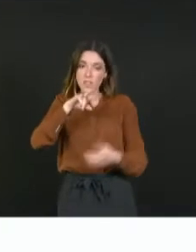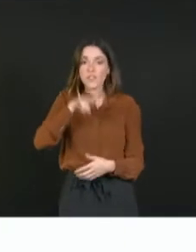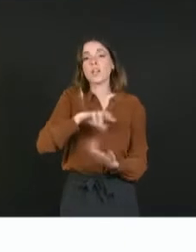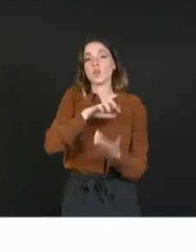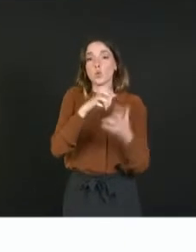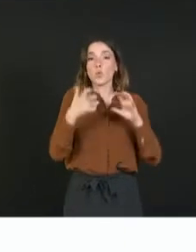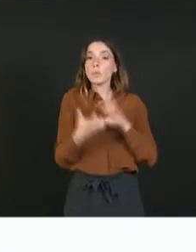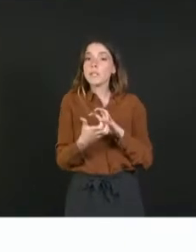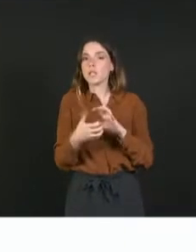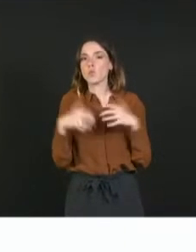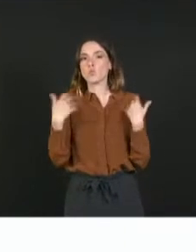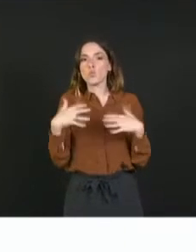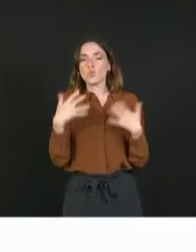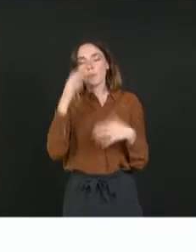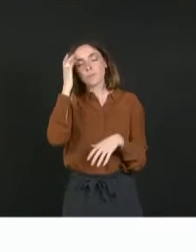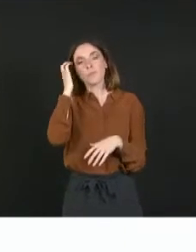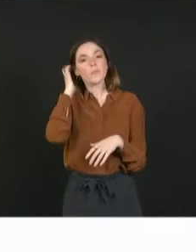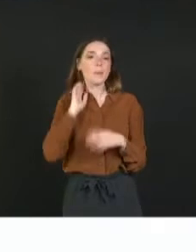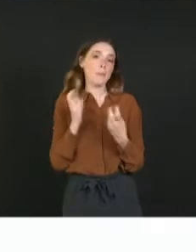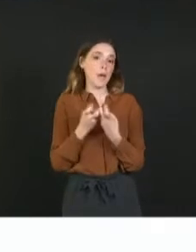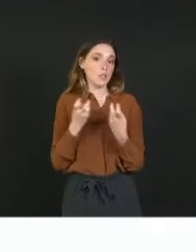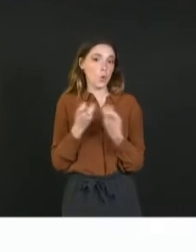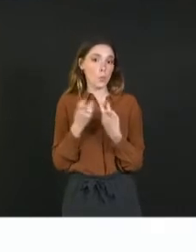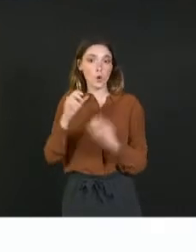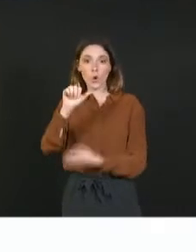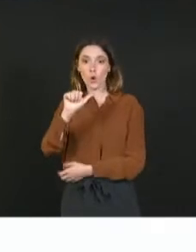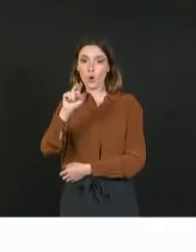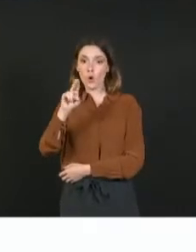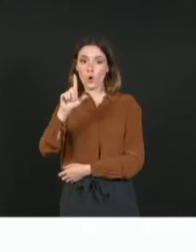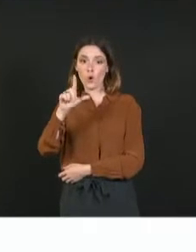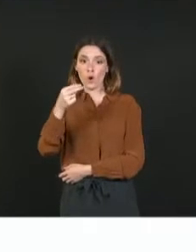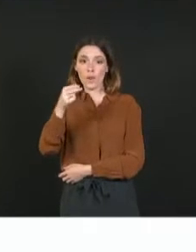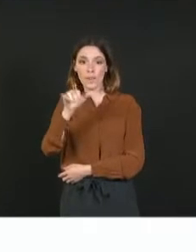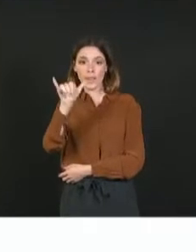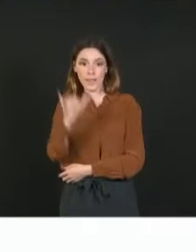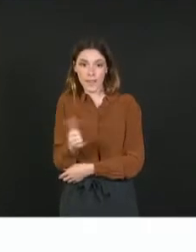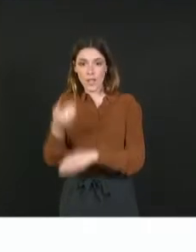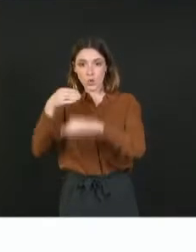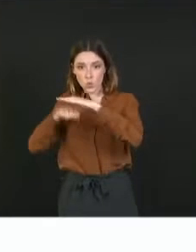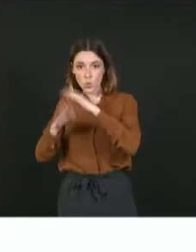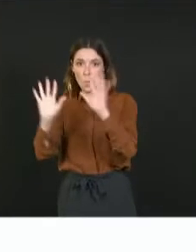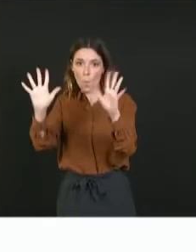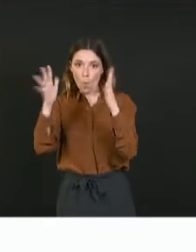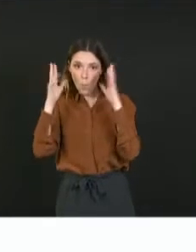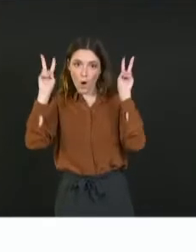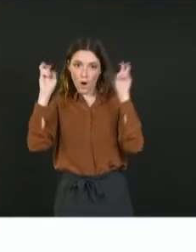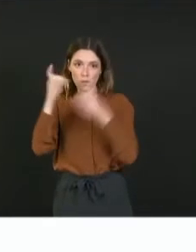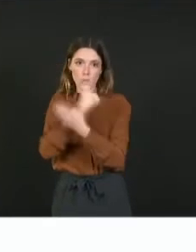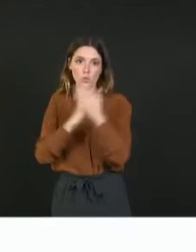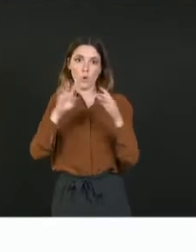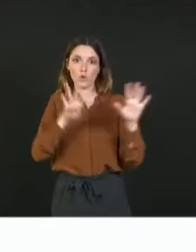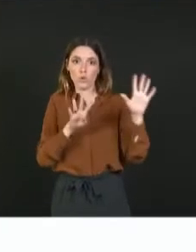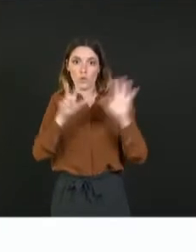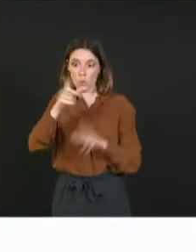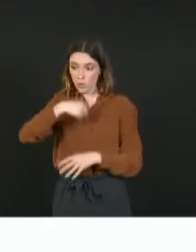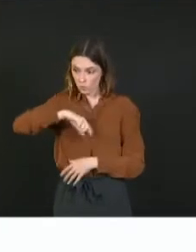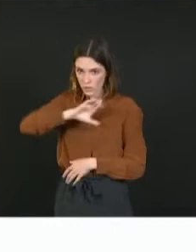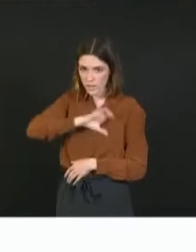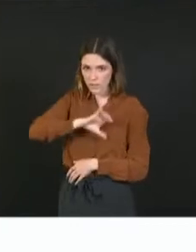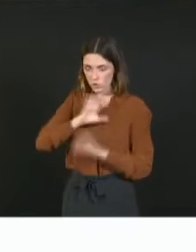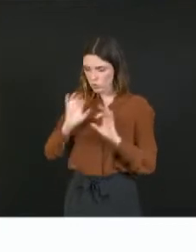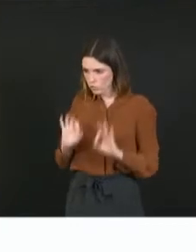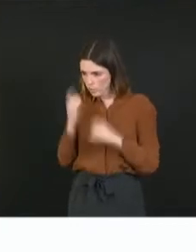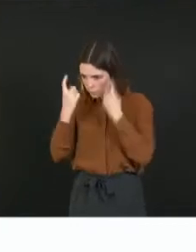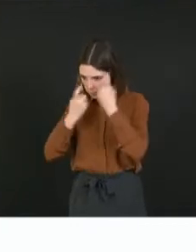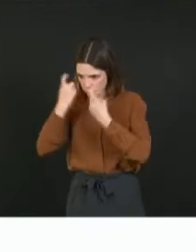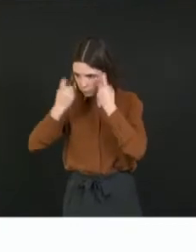ville, dans le 93, Aulnay-sous-Bois. On a regardé à travers différentes bases de données et en croisant différents critères, quels